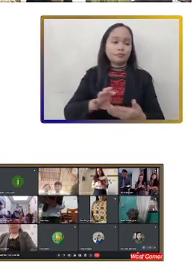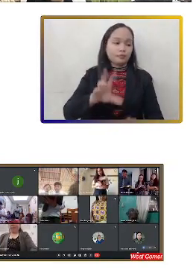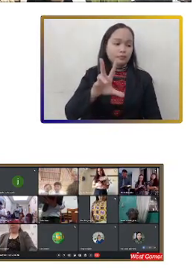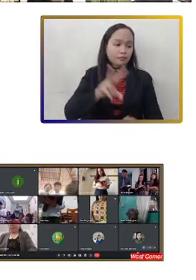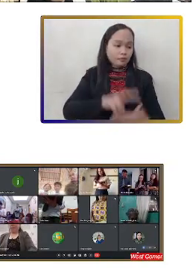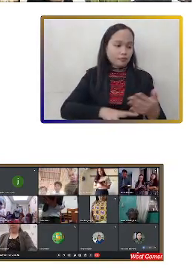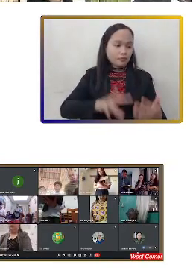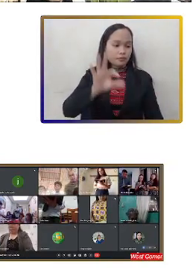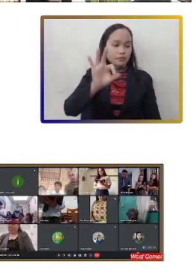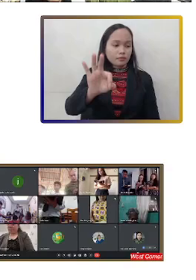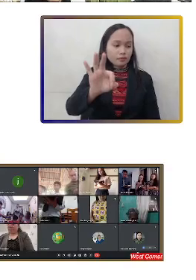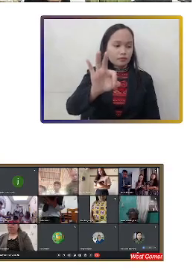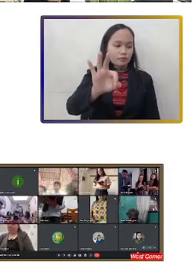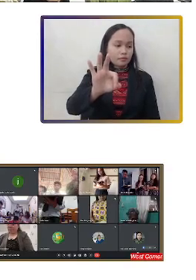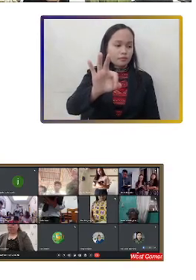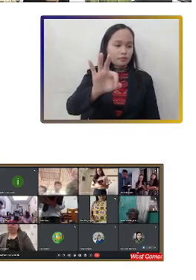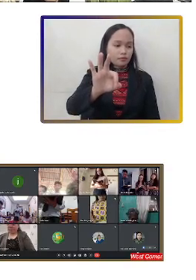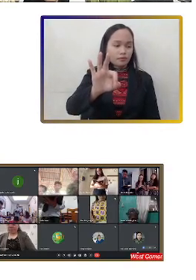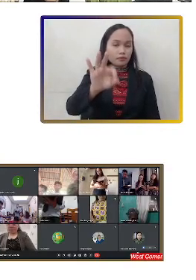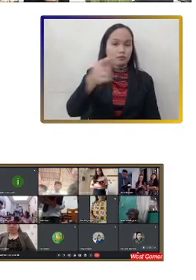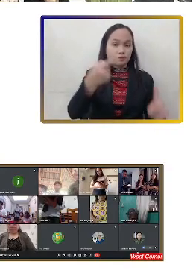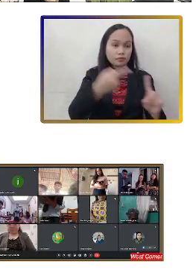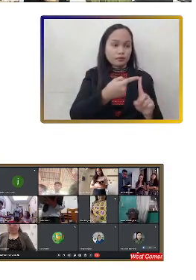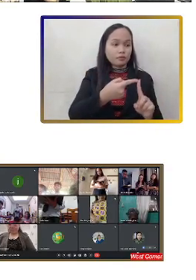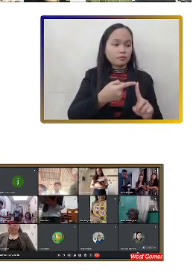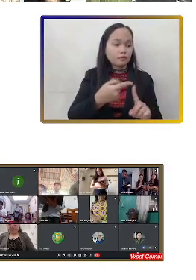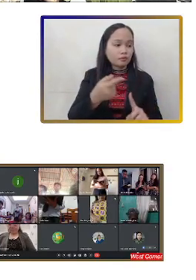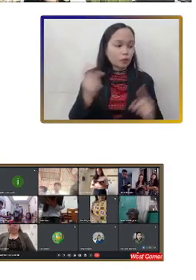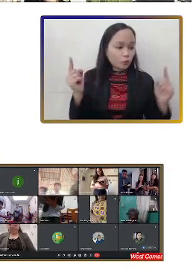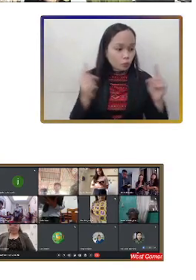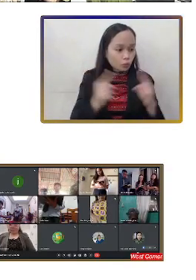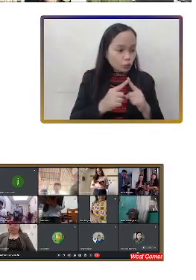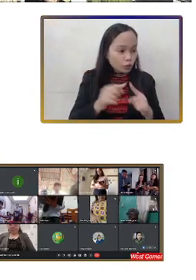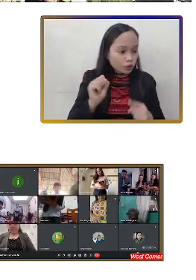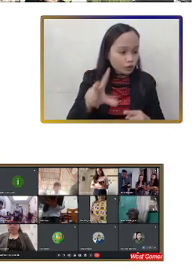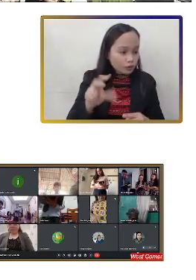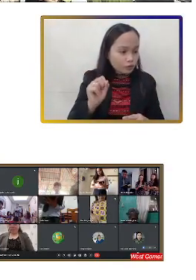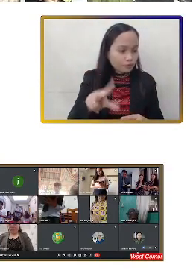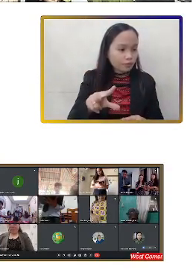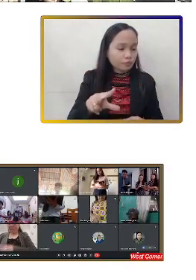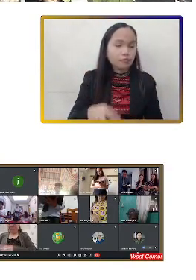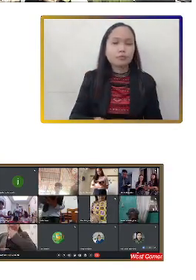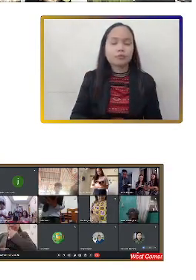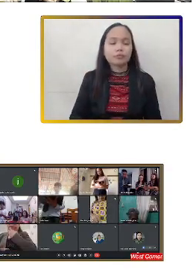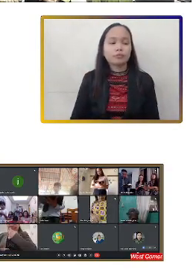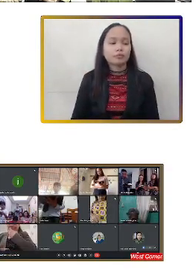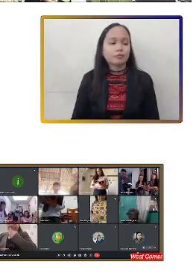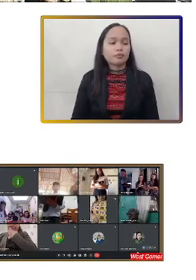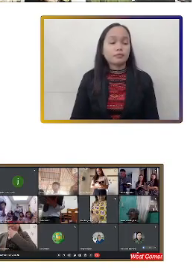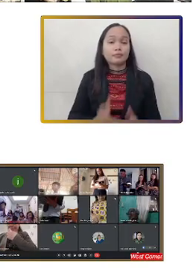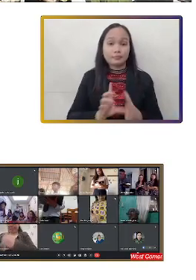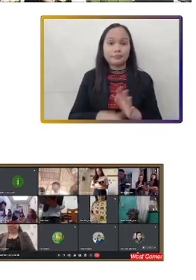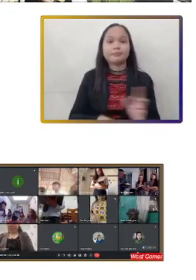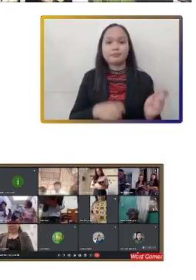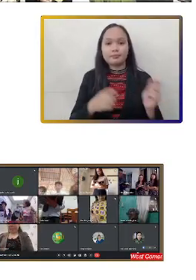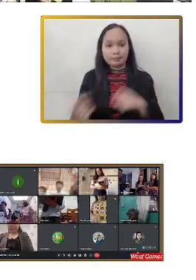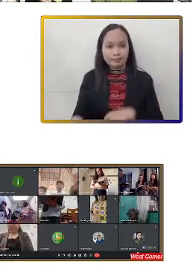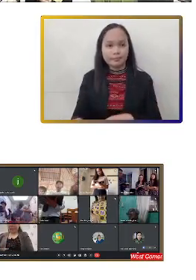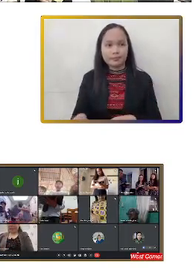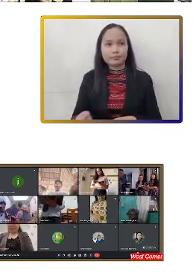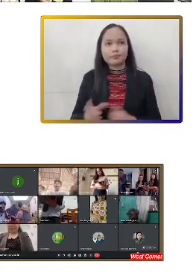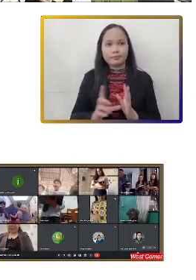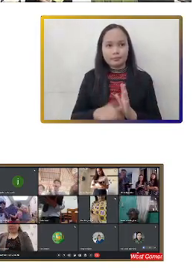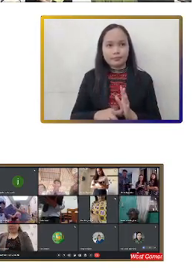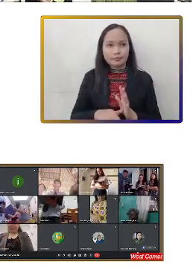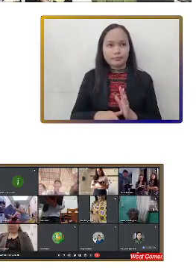9 hanggang verse number 13. All right, I'll go to another passage or another book mamaya